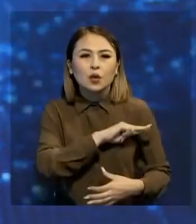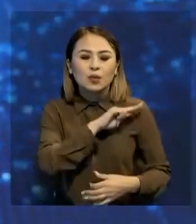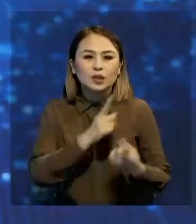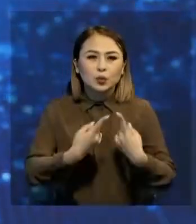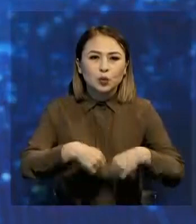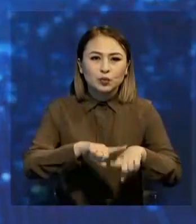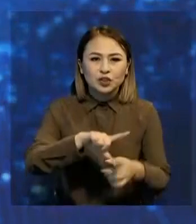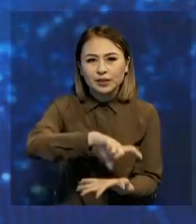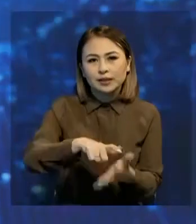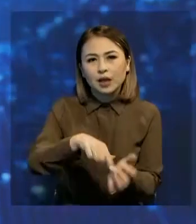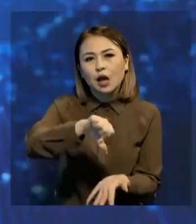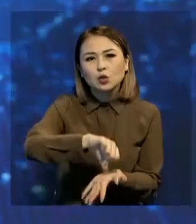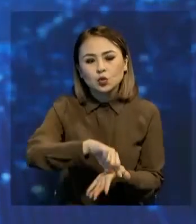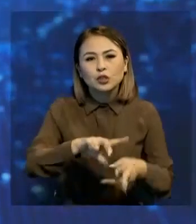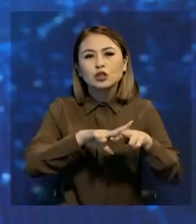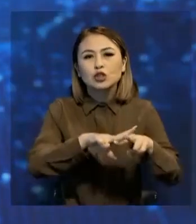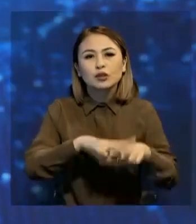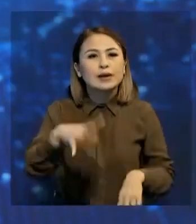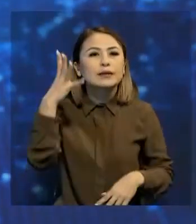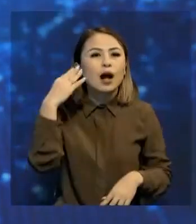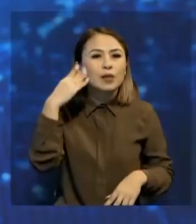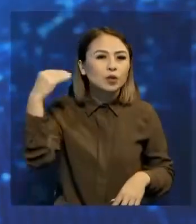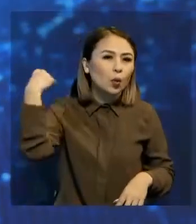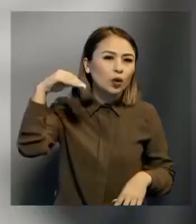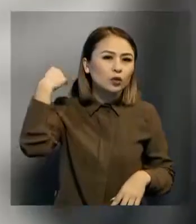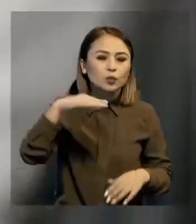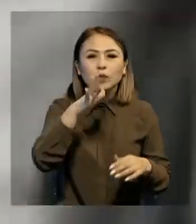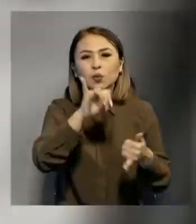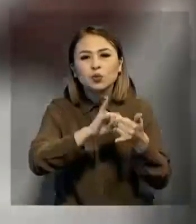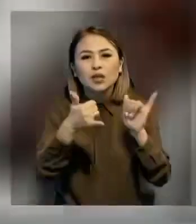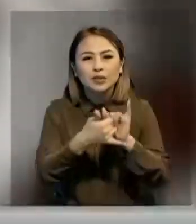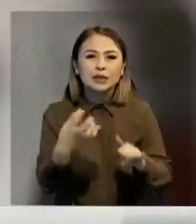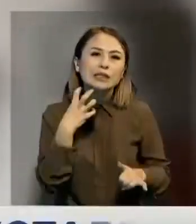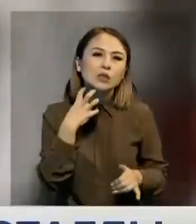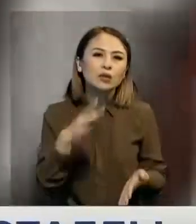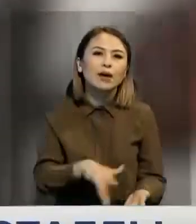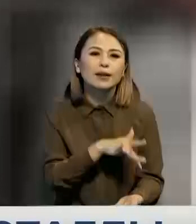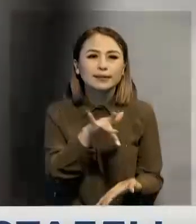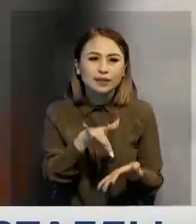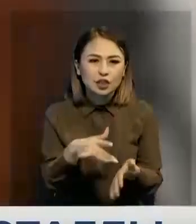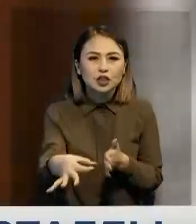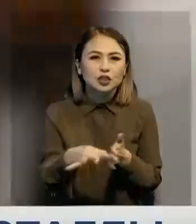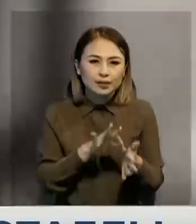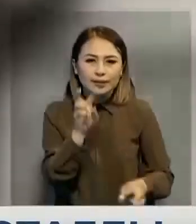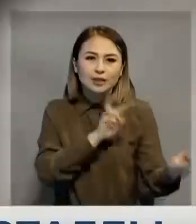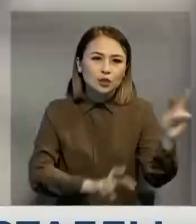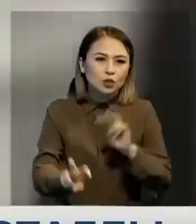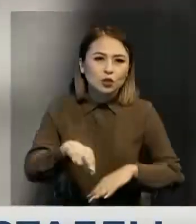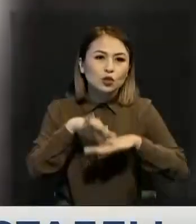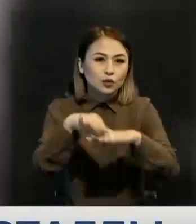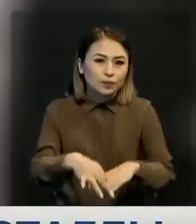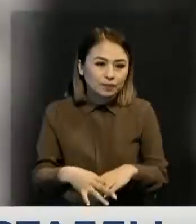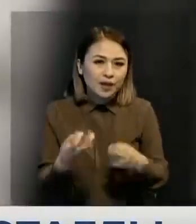департаментінің қызметкерлері аумақтық бөлімшелерінің қатысуымен Нұр-Сұлтан, Алматы, Ақтөбе, Өскемен және Қызылорда қалаларында жедел